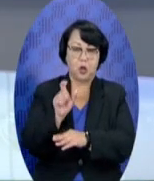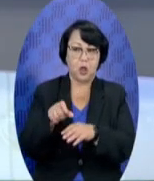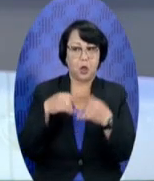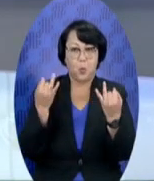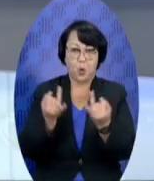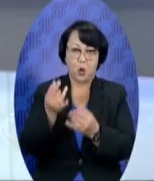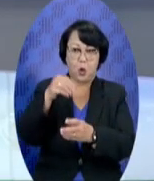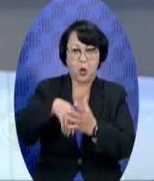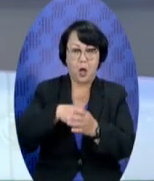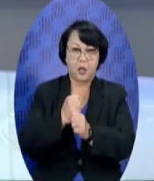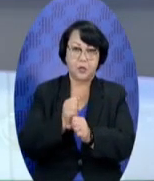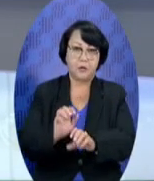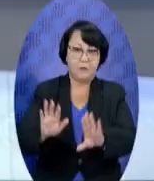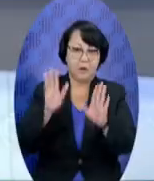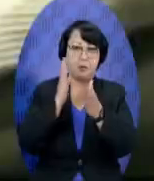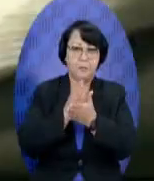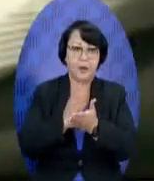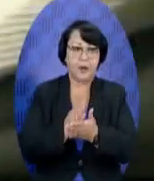сонгогдсон ажиллаж байгаа юм аа.